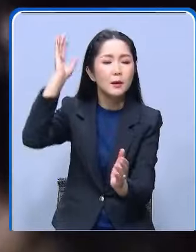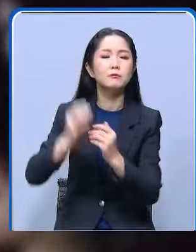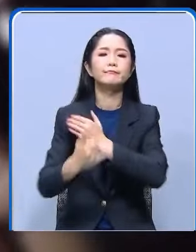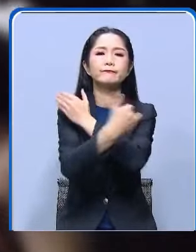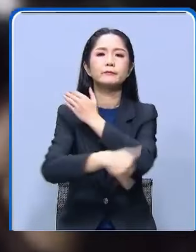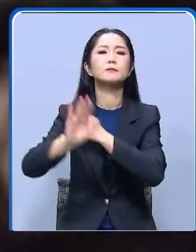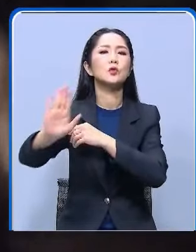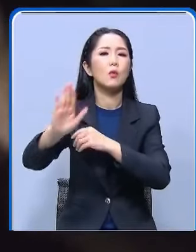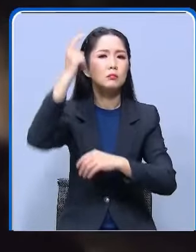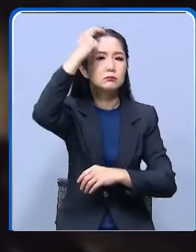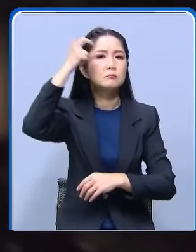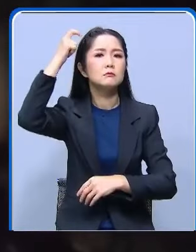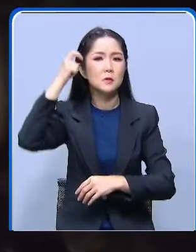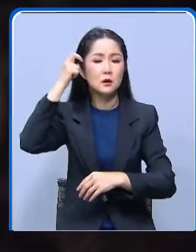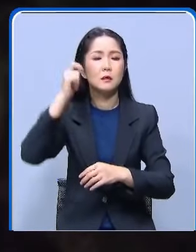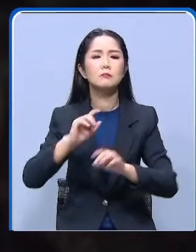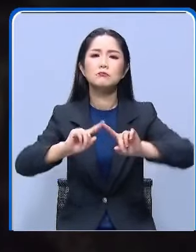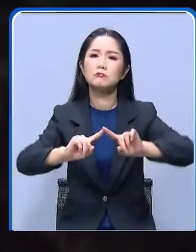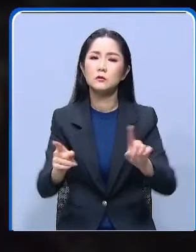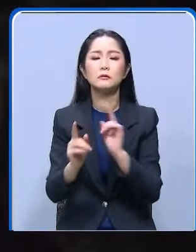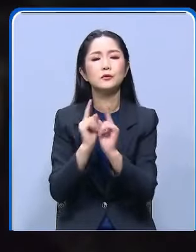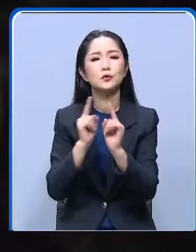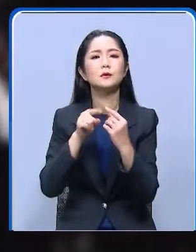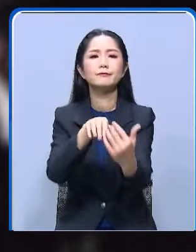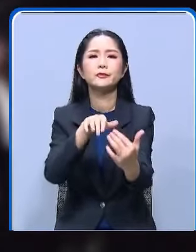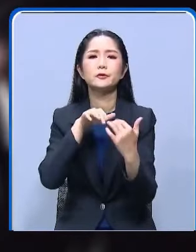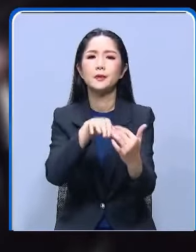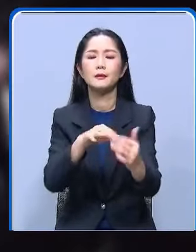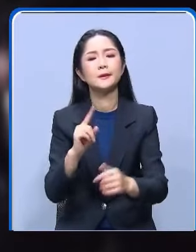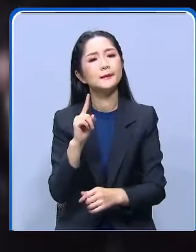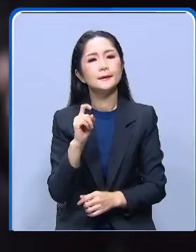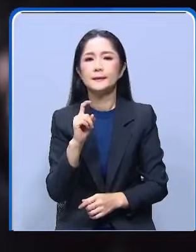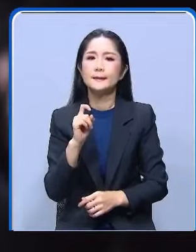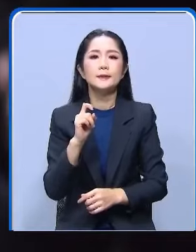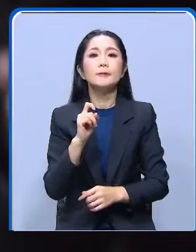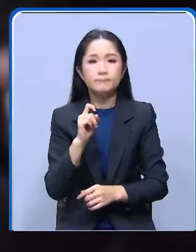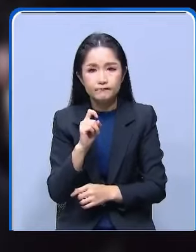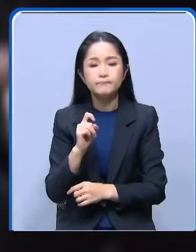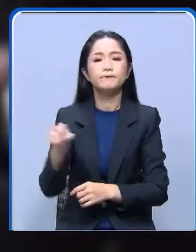นมาได้เพราะสื่อสารภาษาเมียนมากันไม่ได้จึงยังคงถูกควบคุมตัวกันไว้